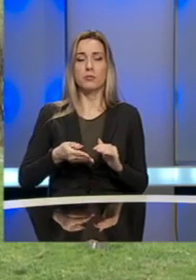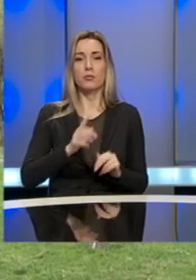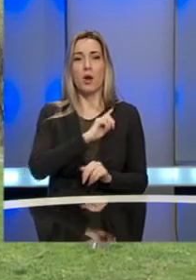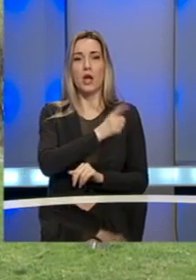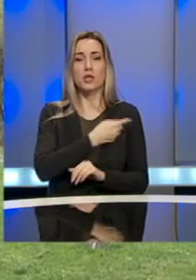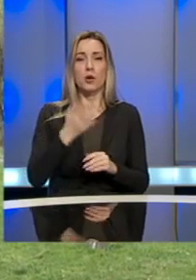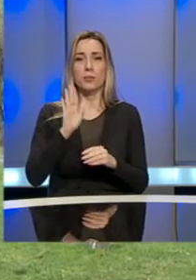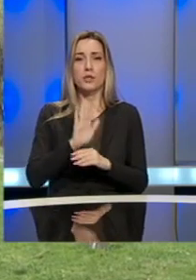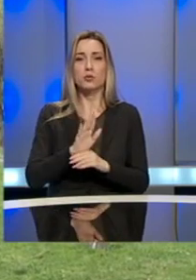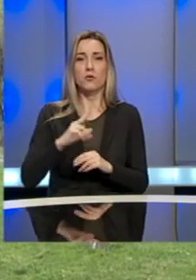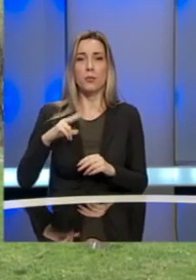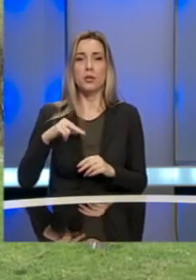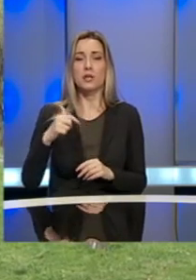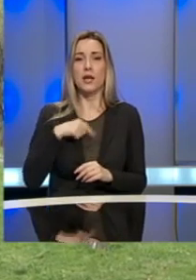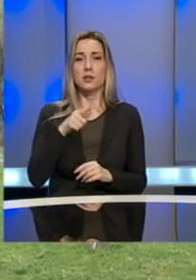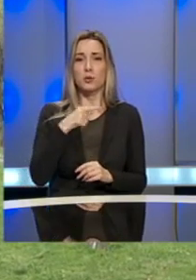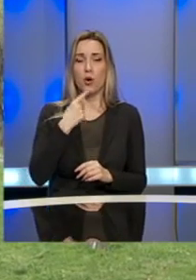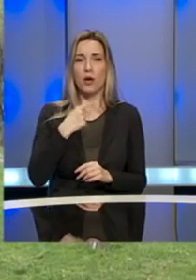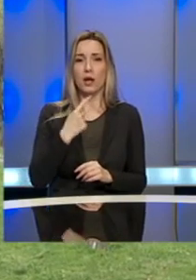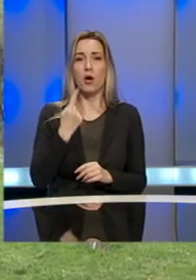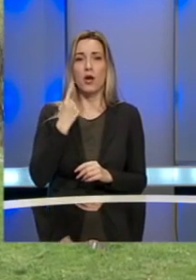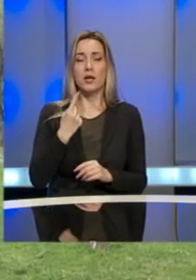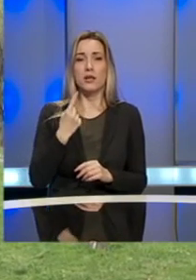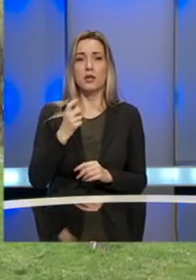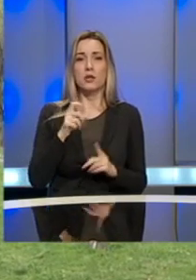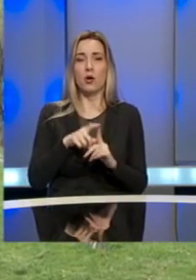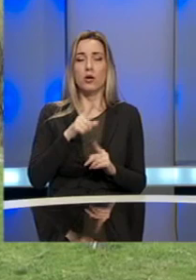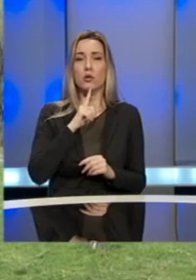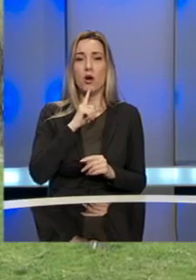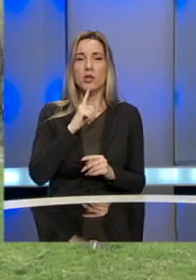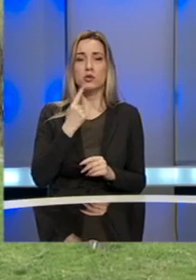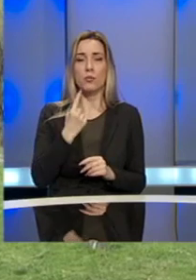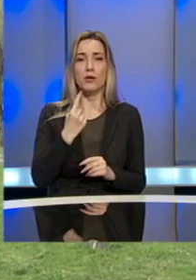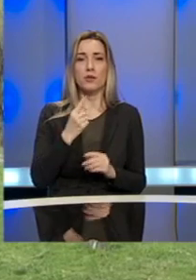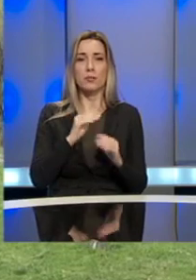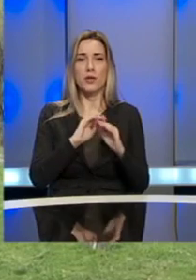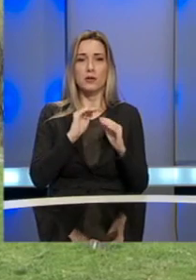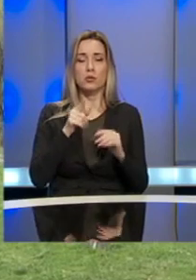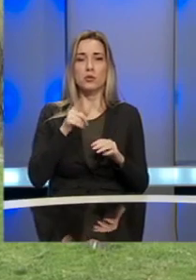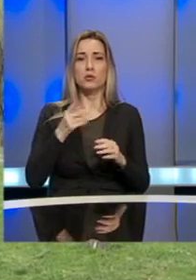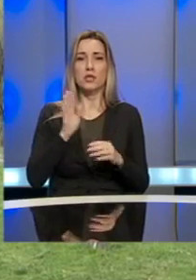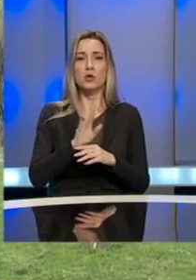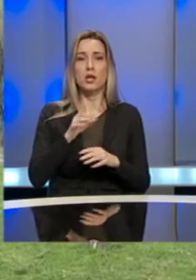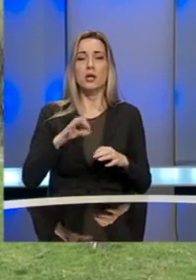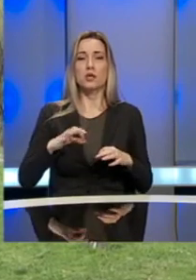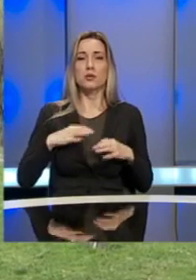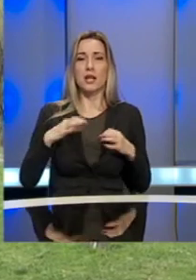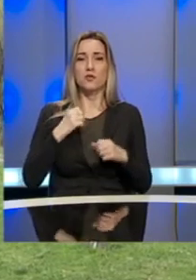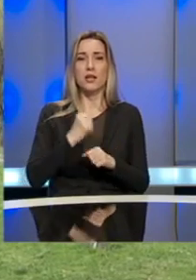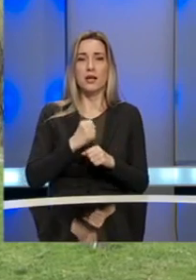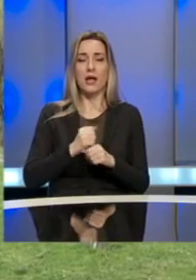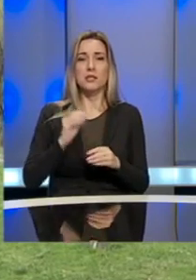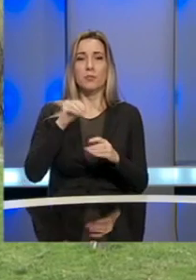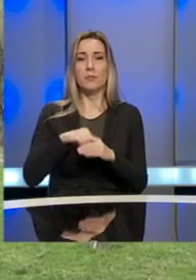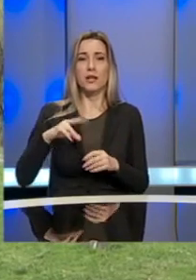pristup policije, ja sam to rekao. Jedni od onih koji su među prvim izloženim su zdravstveni radnici, pripadnici MUP-a, jer kada